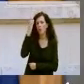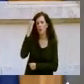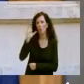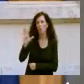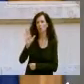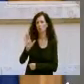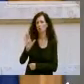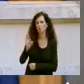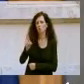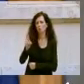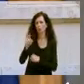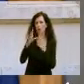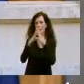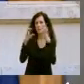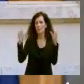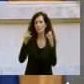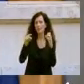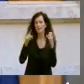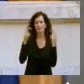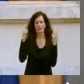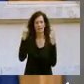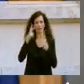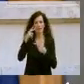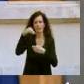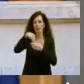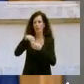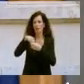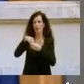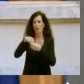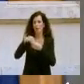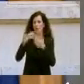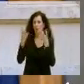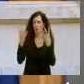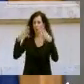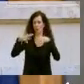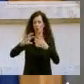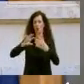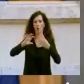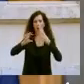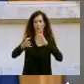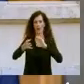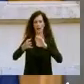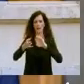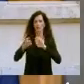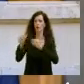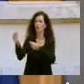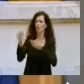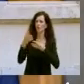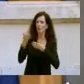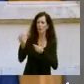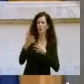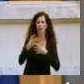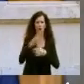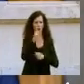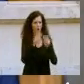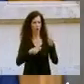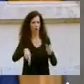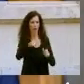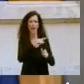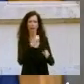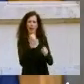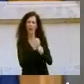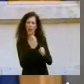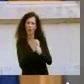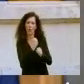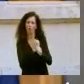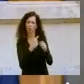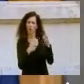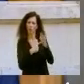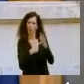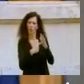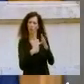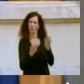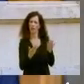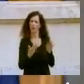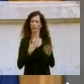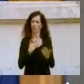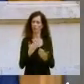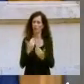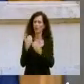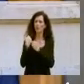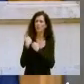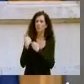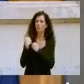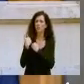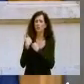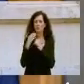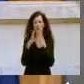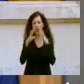molto più complessa in cui ci sono fornitori lavoratori c'è anche una responsabilità diciamo come e